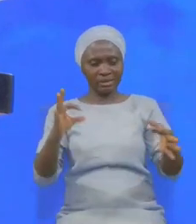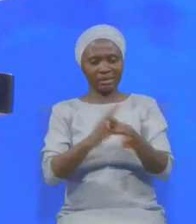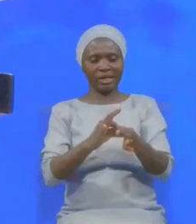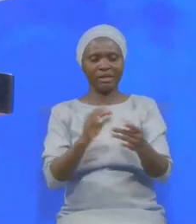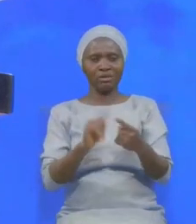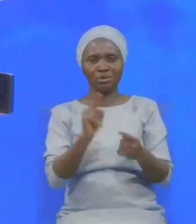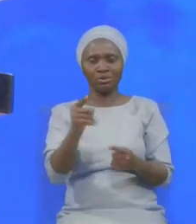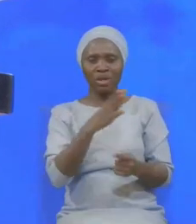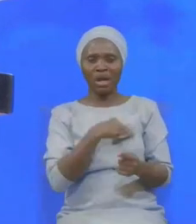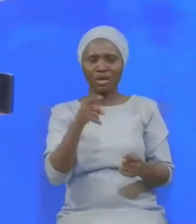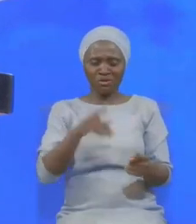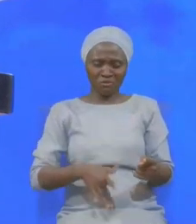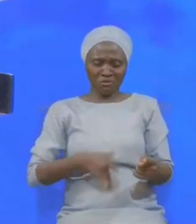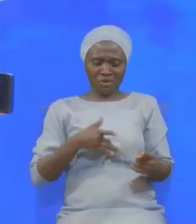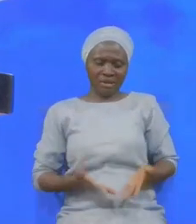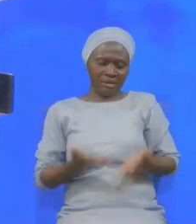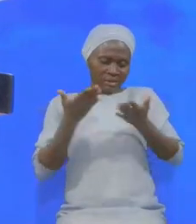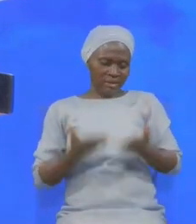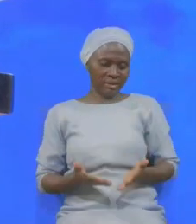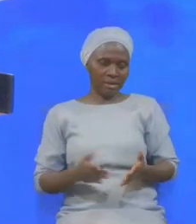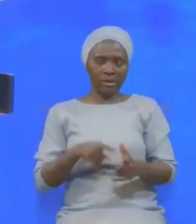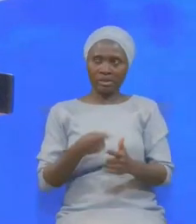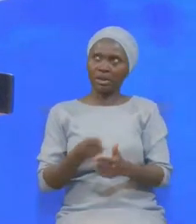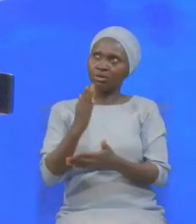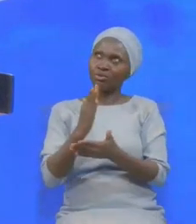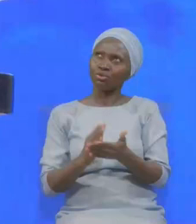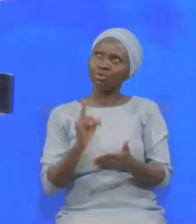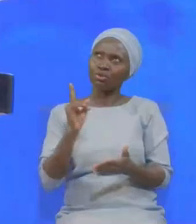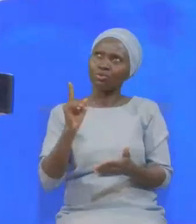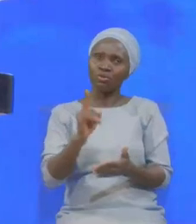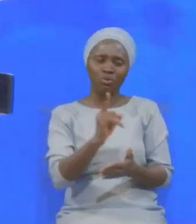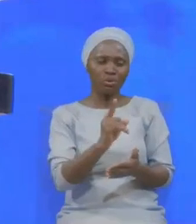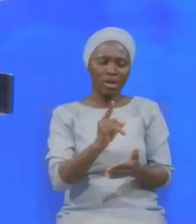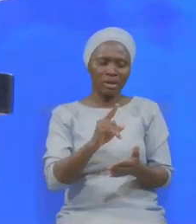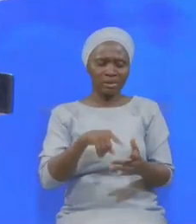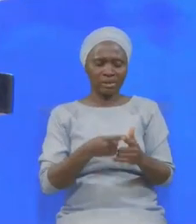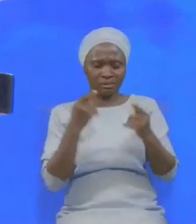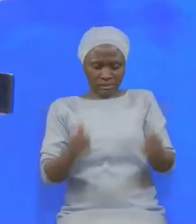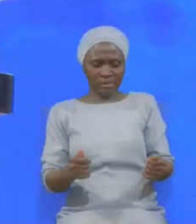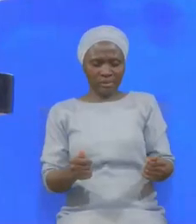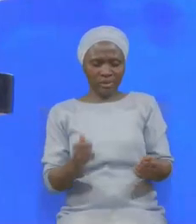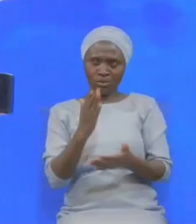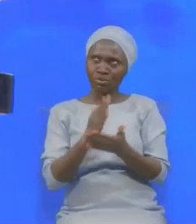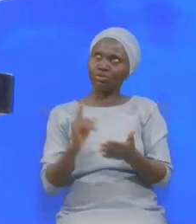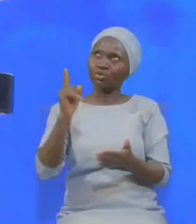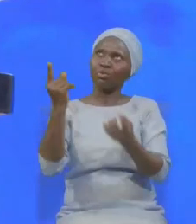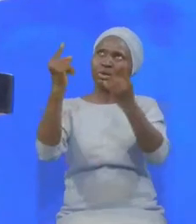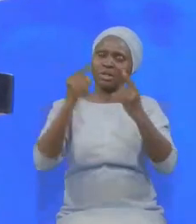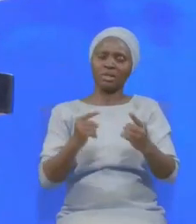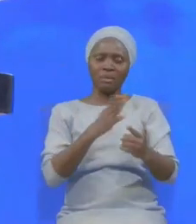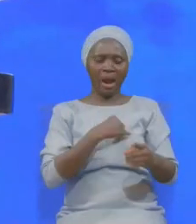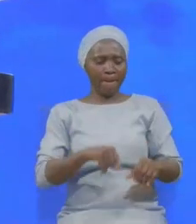et vous éprouvez le lourd fardeau et soudain quelqu'un se présente et la personne coupe le